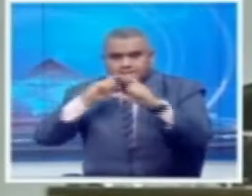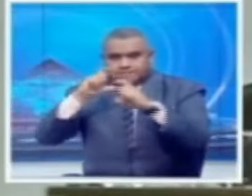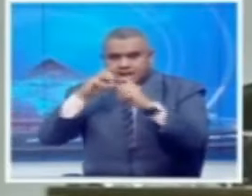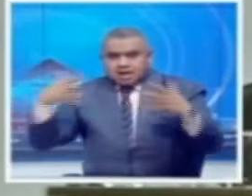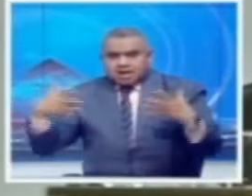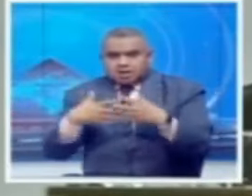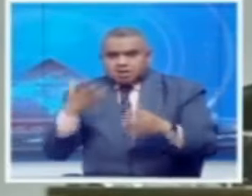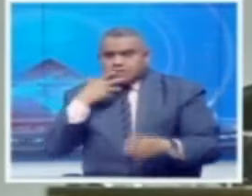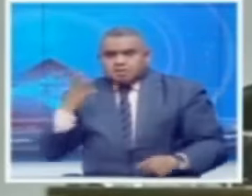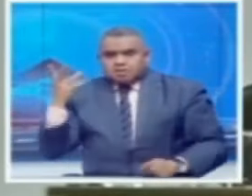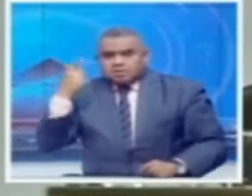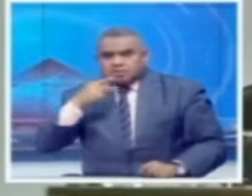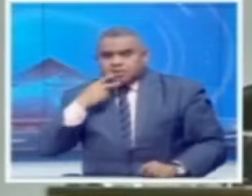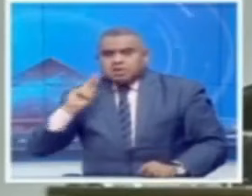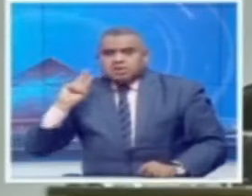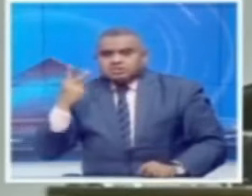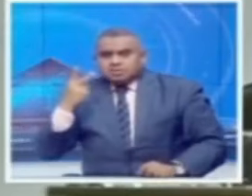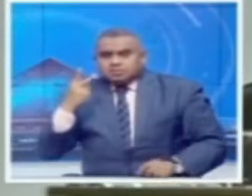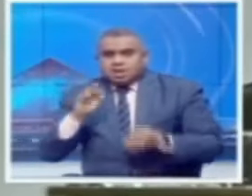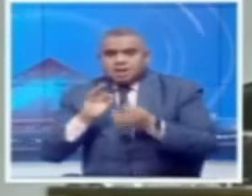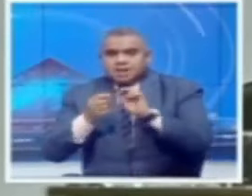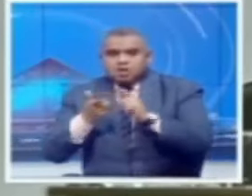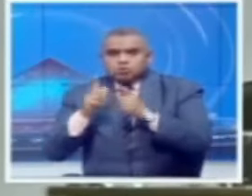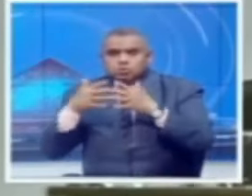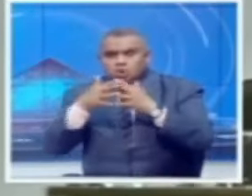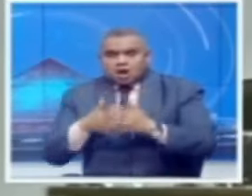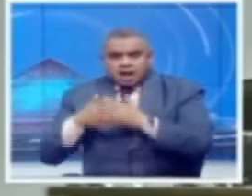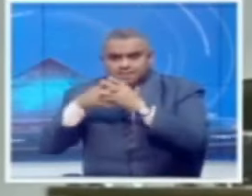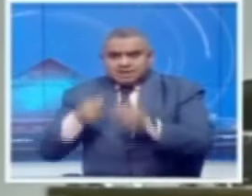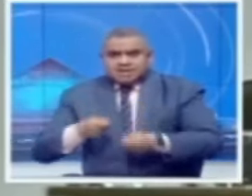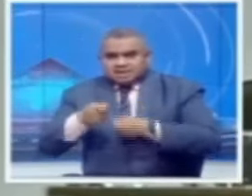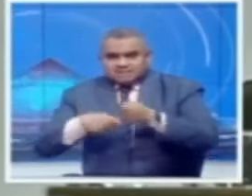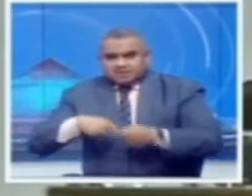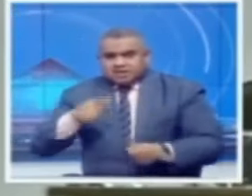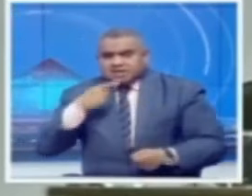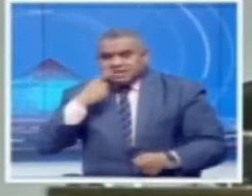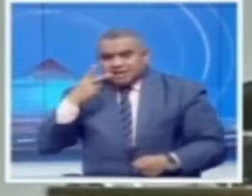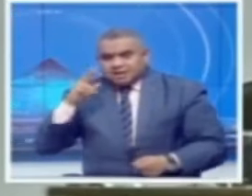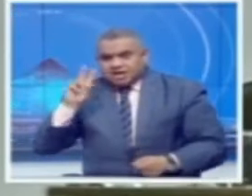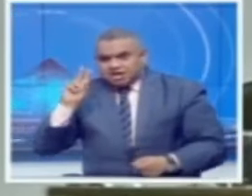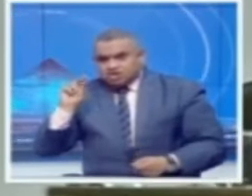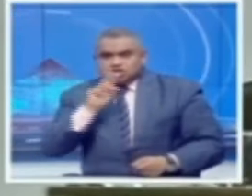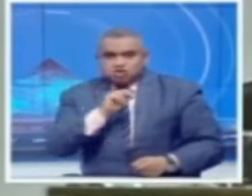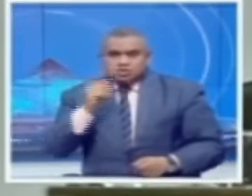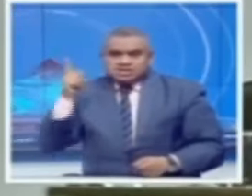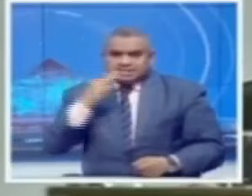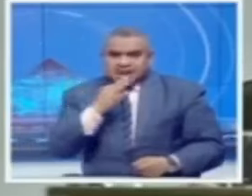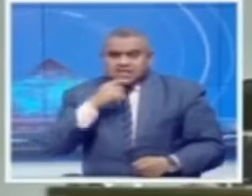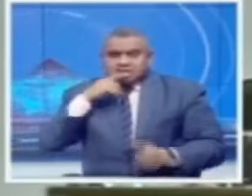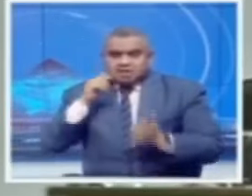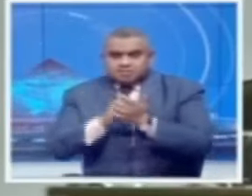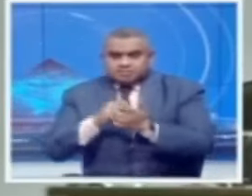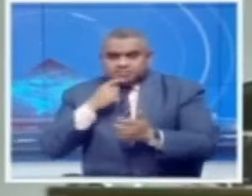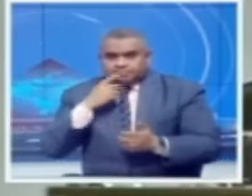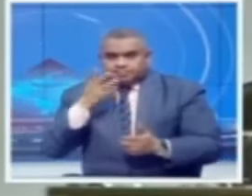حوالي 17 مليار دولار أمريكي حتى نهاية مارس 2022، منها